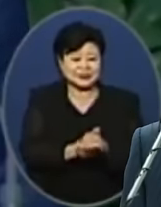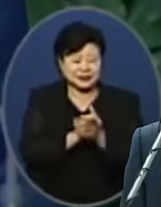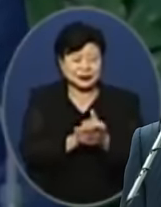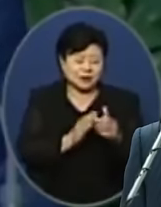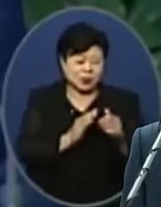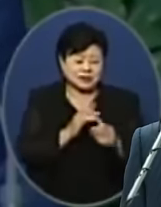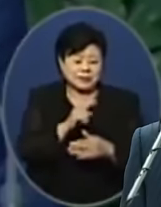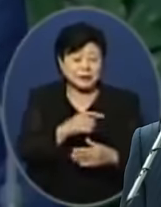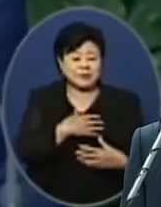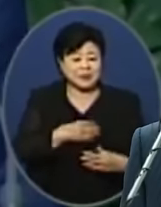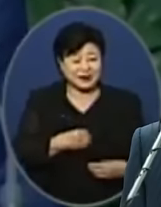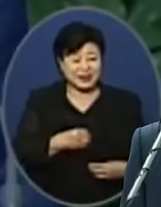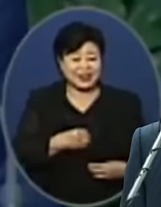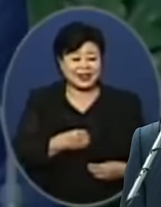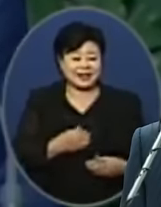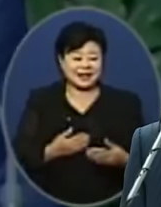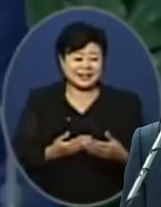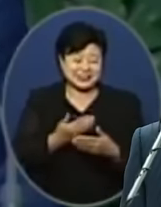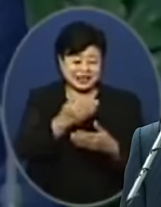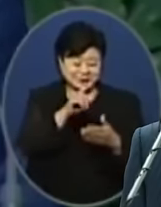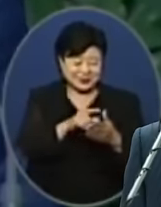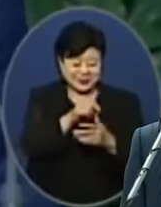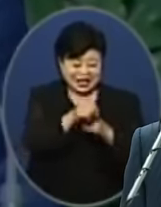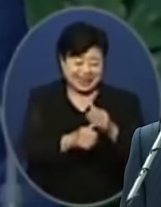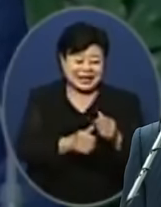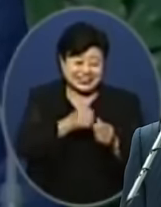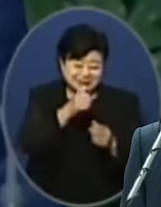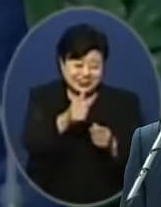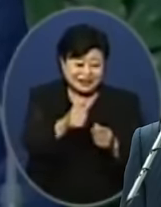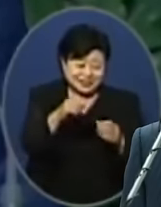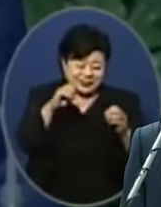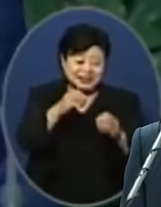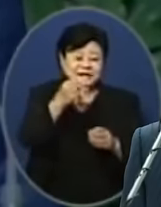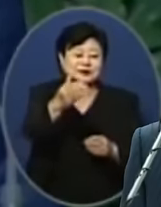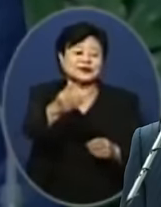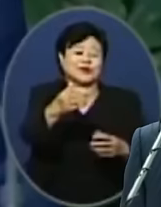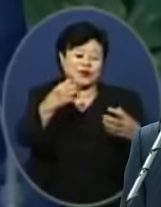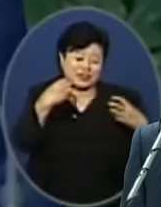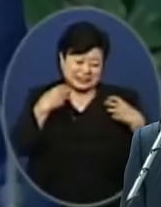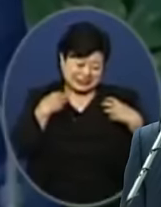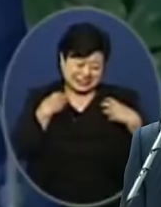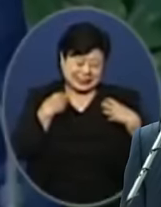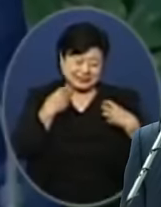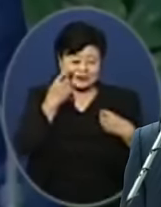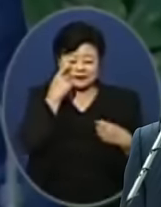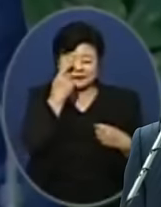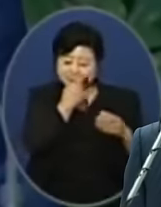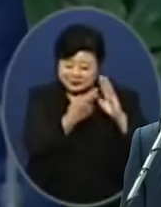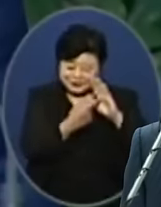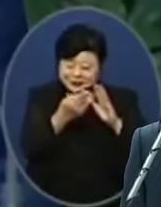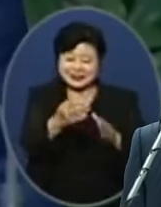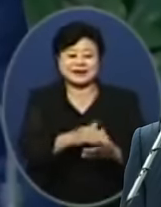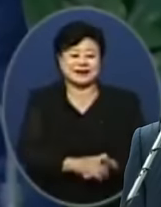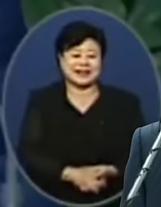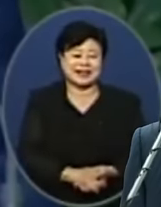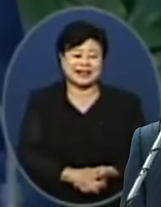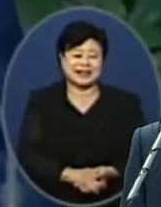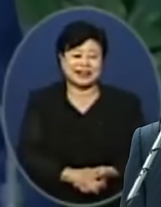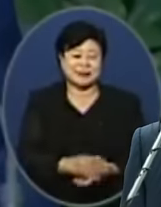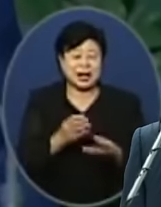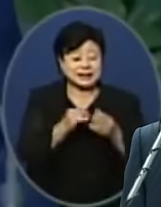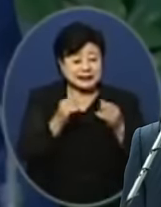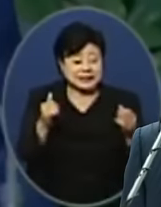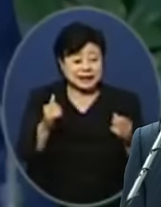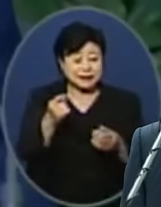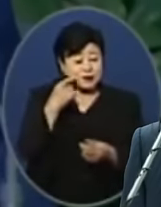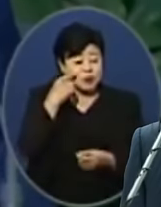간절히 하다가 마음이 편안해지지 않아요? 그건 하나님이 이제 책임진다는 증거를 주시는 것입니다. 많은 사람이